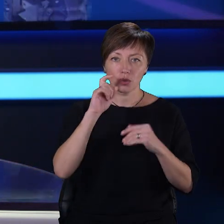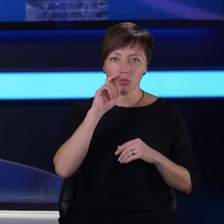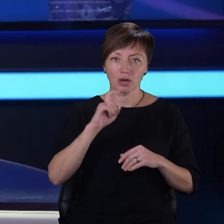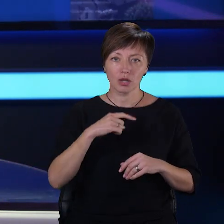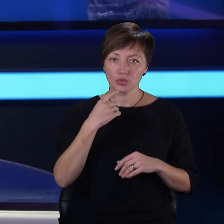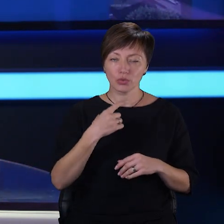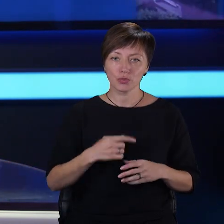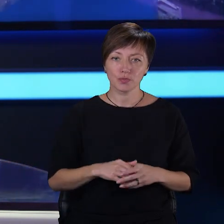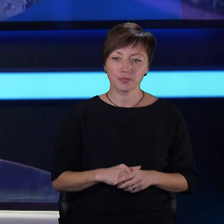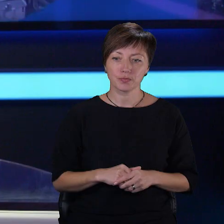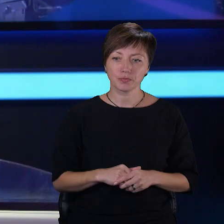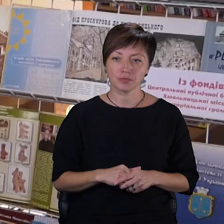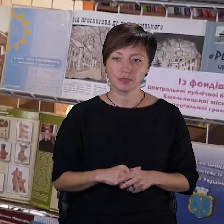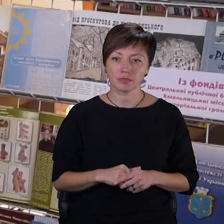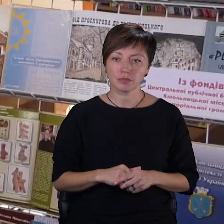українською».